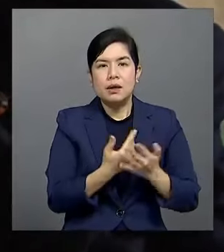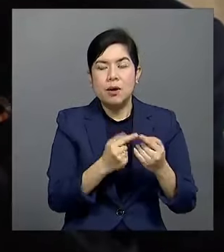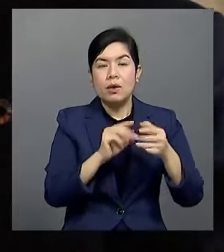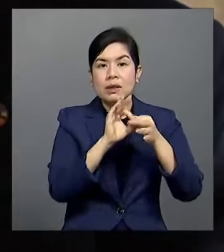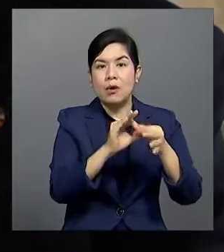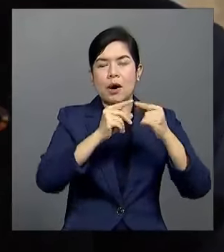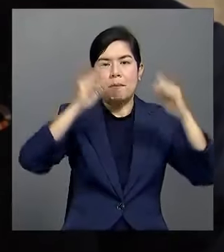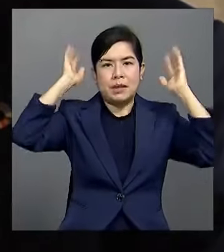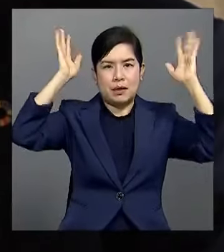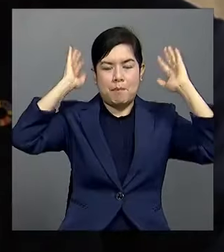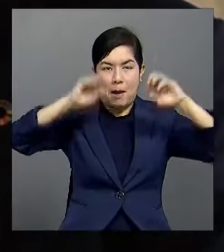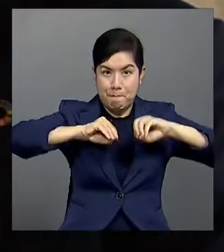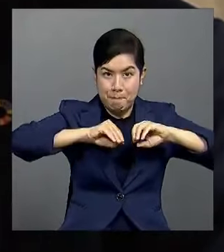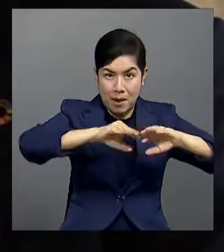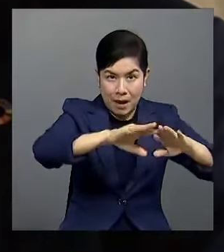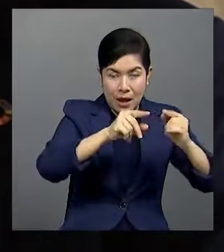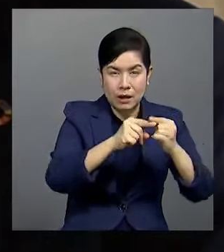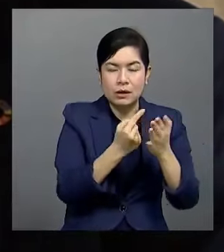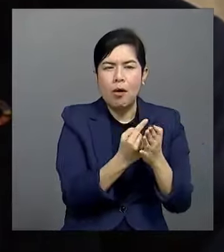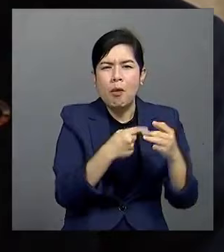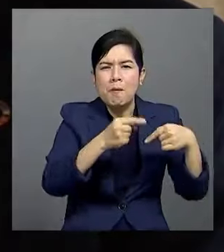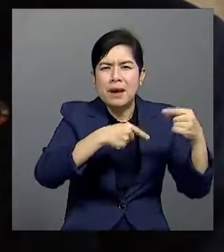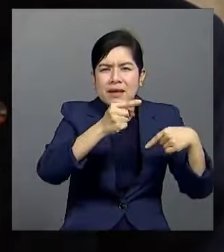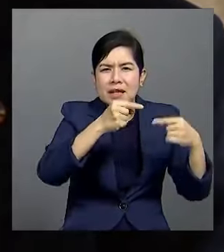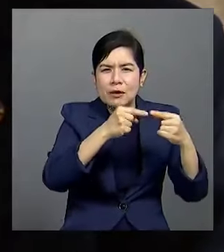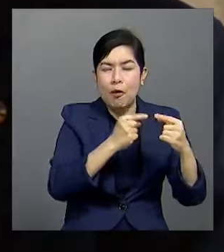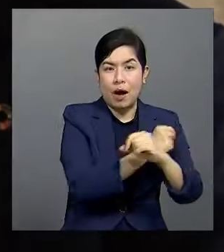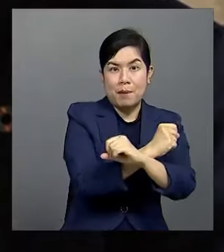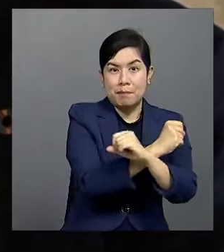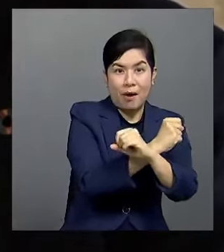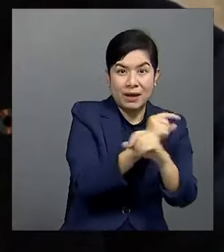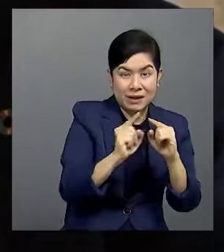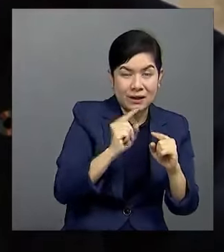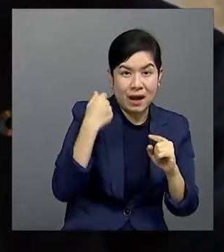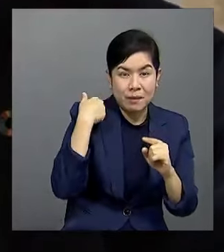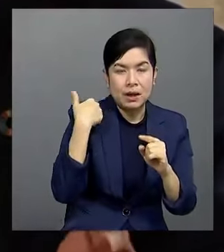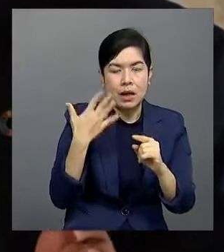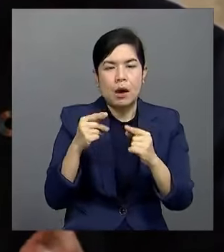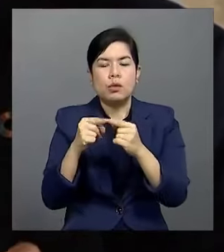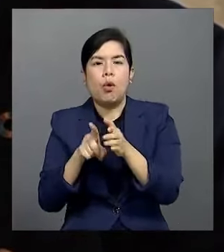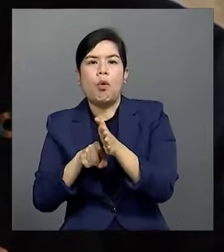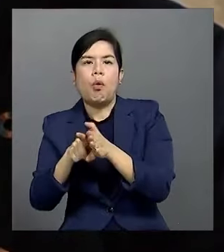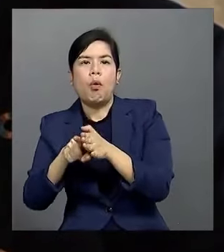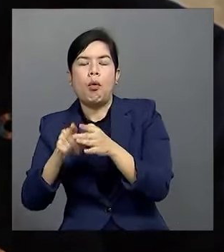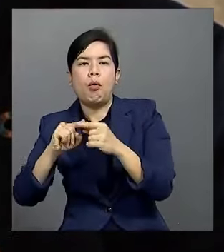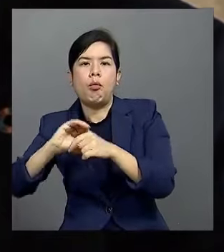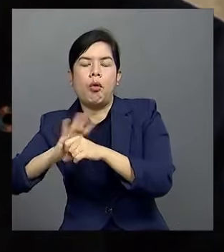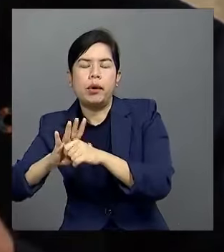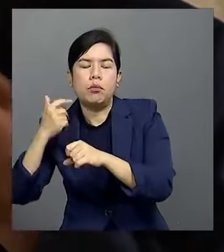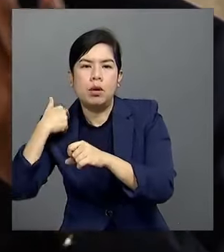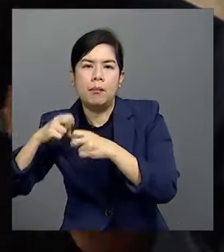ดก็มีโควิดเข้ามาเพราะฉะนั้นกิจกรรมมนุษย์ก็เพิ่มขึ้นนะครับโดยเฉพาะยิ่งที่เราเห็นก็คือเรื่อง